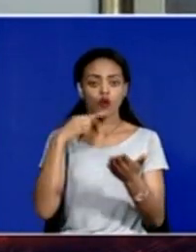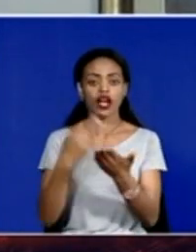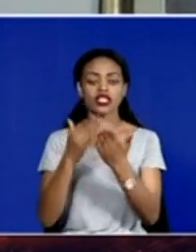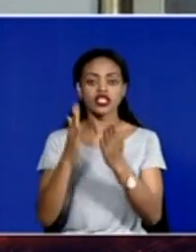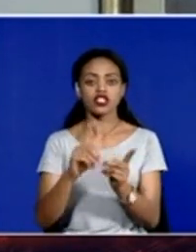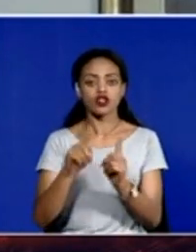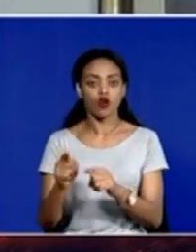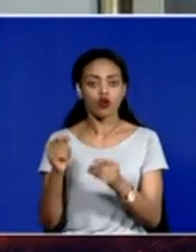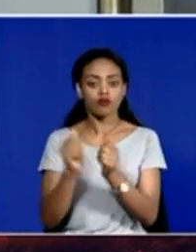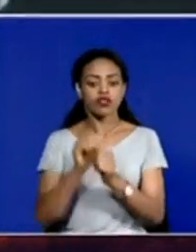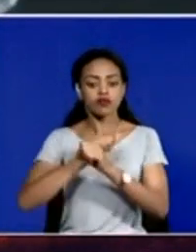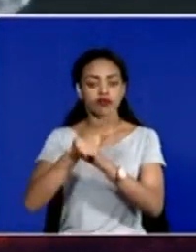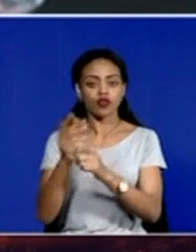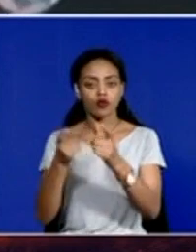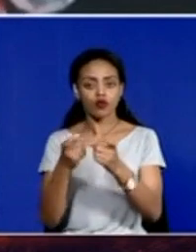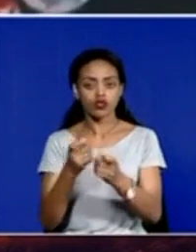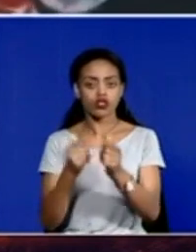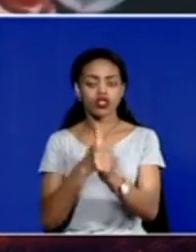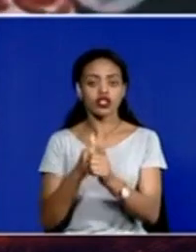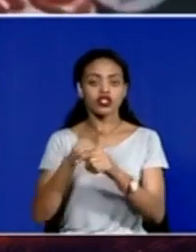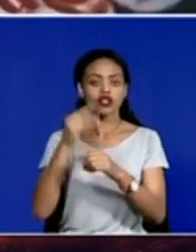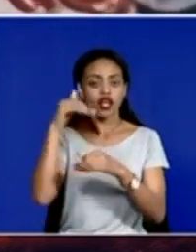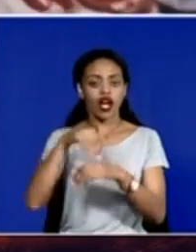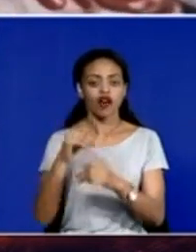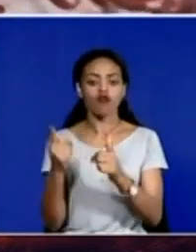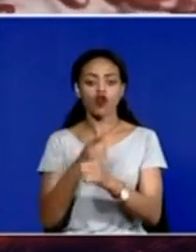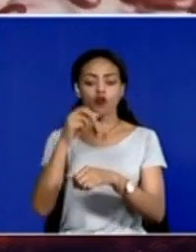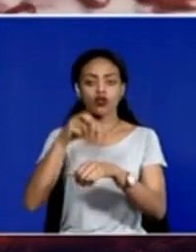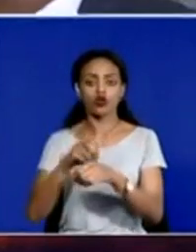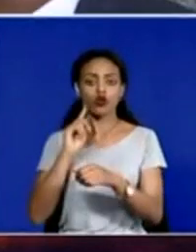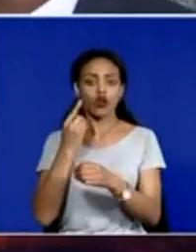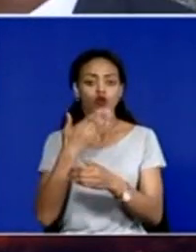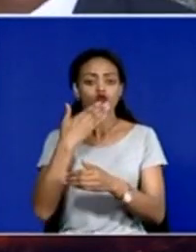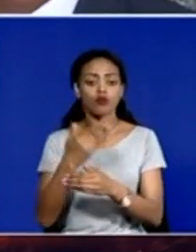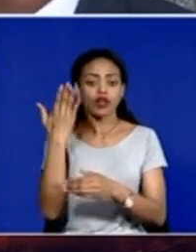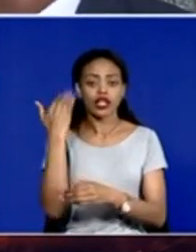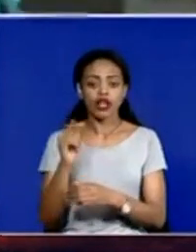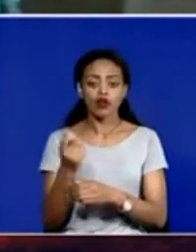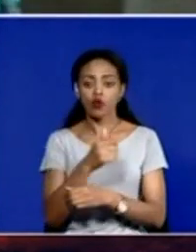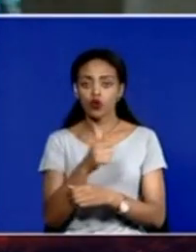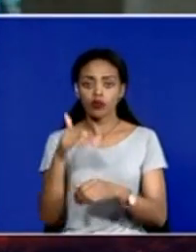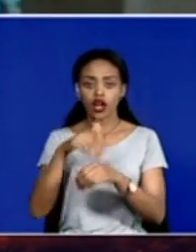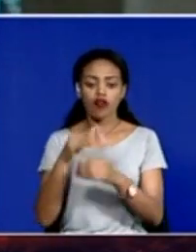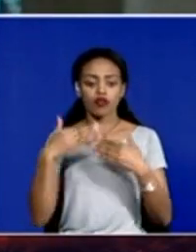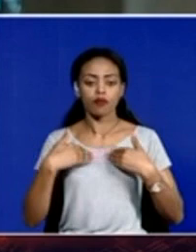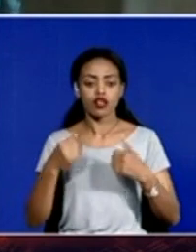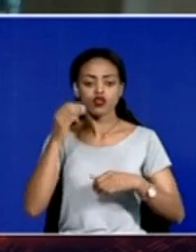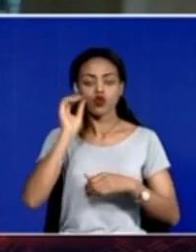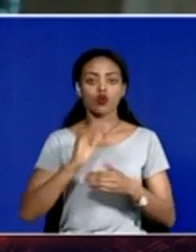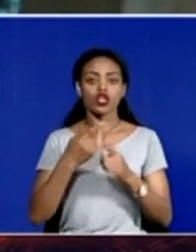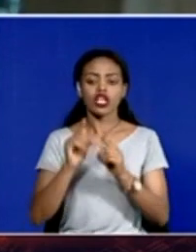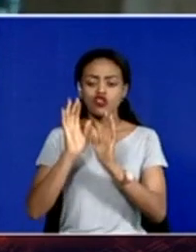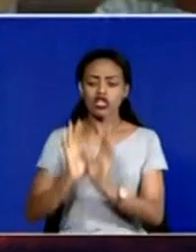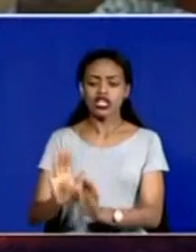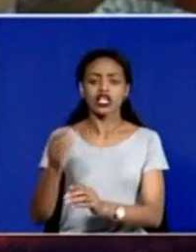ምንያሴ ብወገኖም ምስ ምክልኻልን ምቁፃርን ቫይረስ ኮሮና ተዛሚዶ ኣብ ፈላሞት እዋናት ዋላ እኳ ፅቡቕ እንተነበረ ይኹን ዳኣ እምበር ኣብቲ መንእሰይ ወለዶ ግና